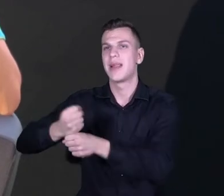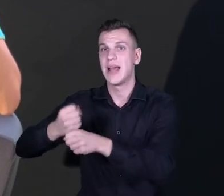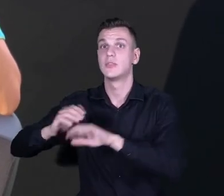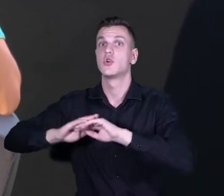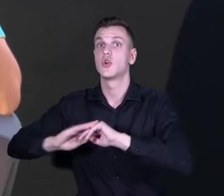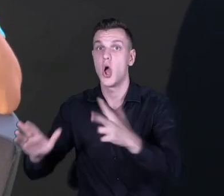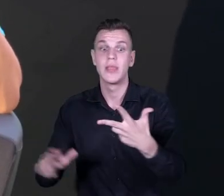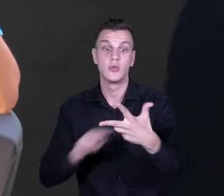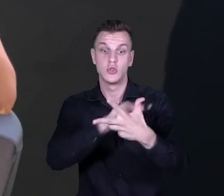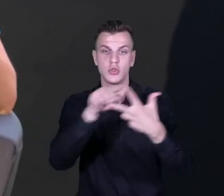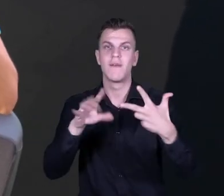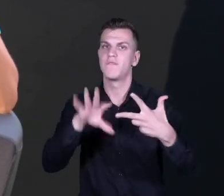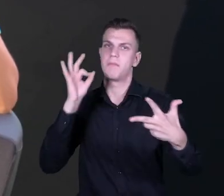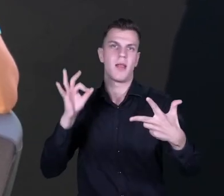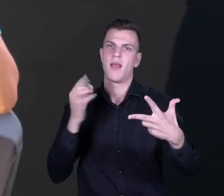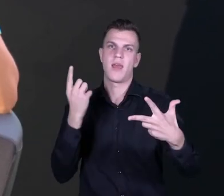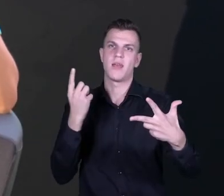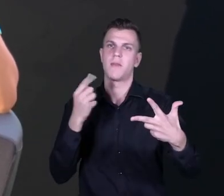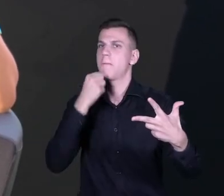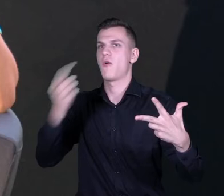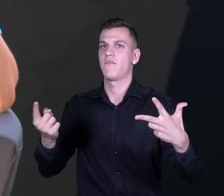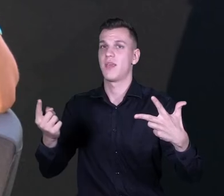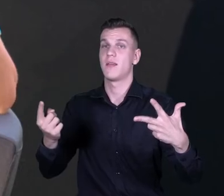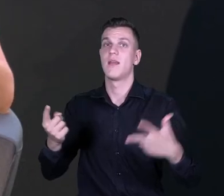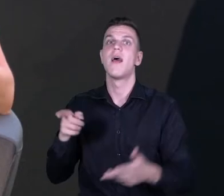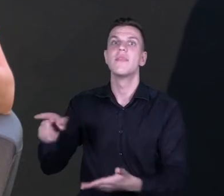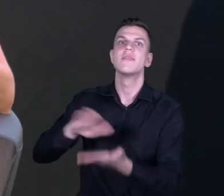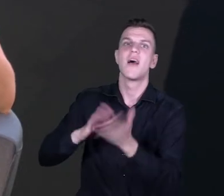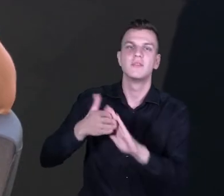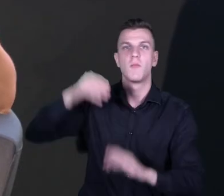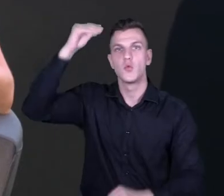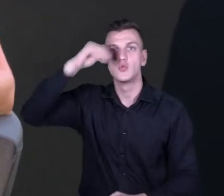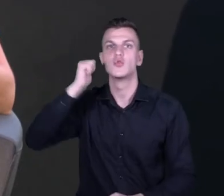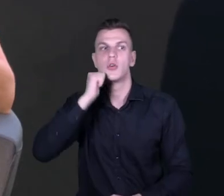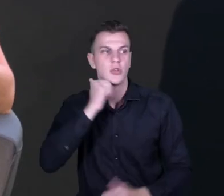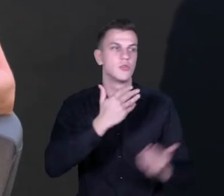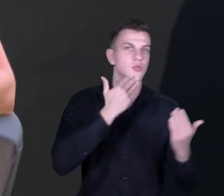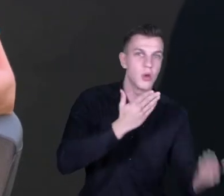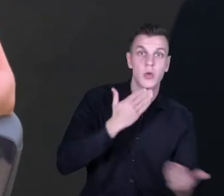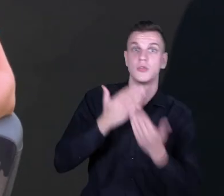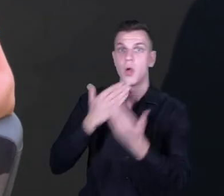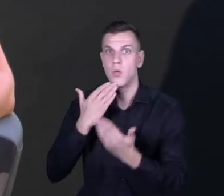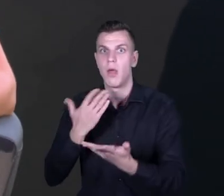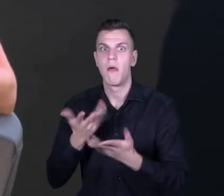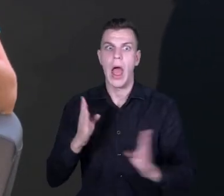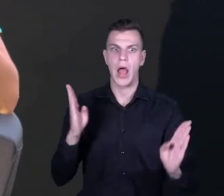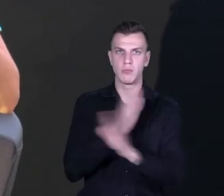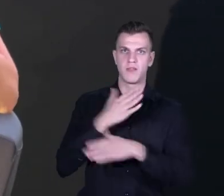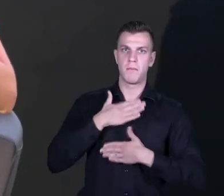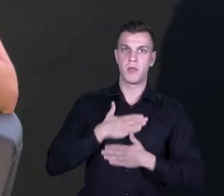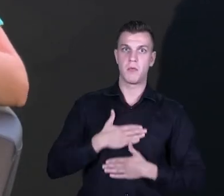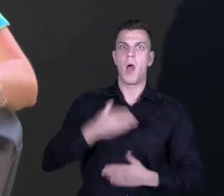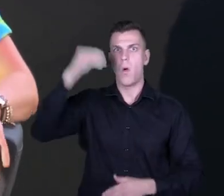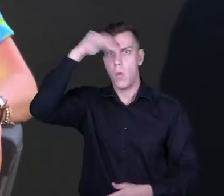podziękować sobie, by tę wdzięczność okazywać na co dzień, by budować relacje i atmosferę sprzyjającą uczeniu się. I